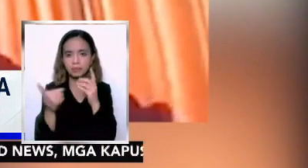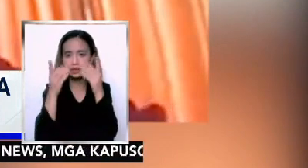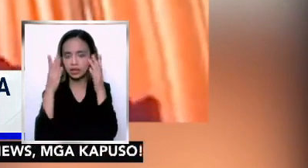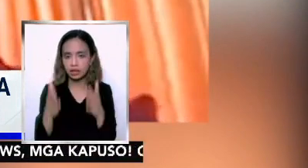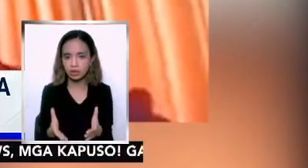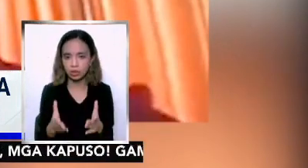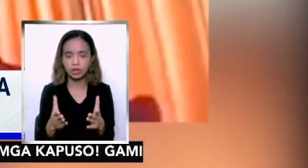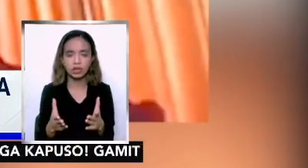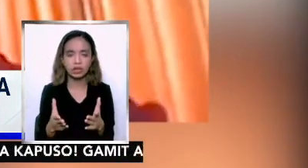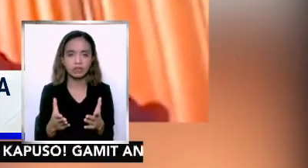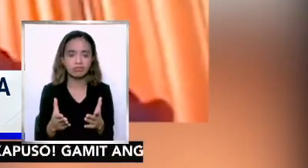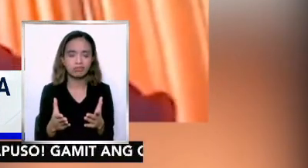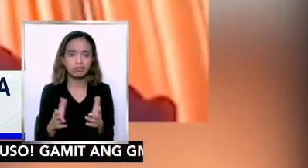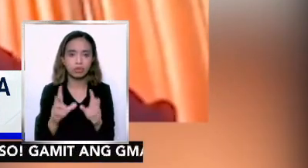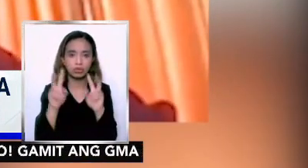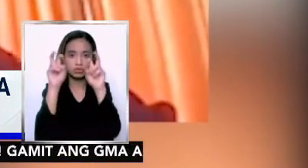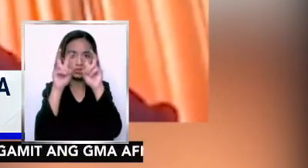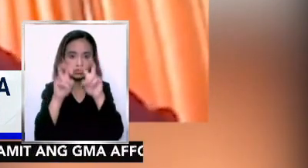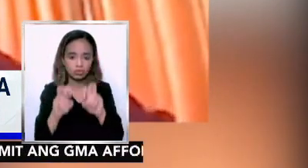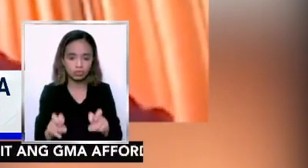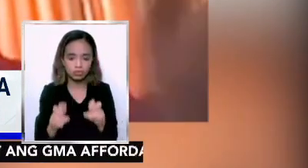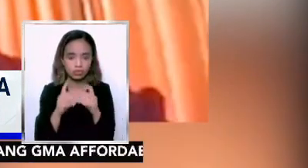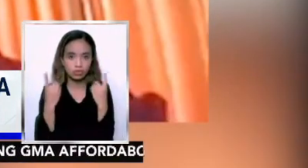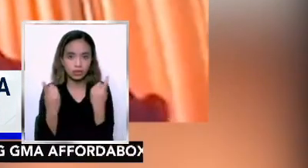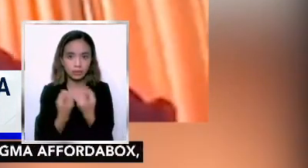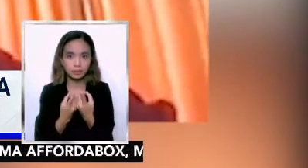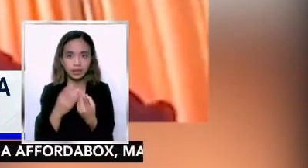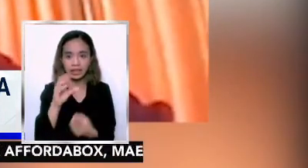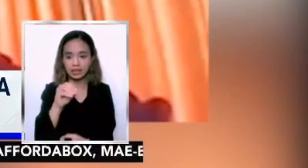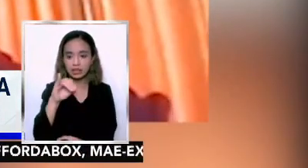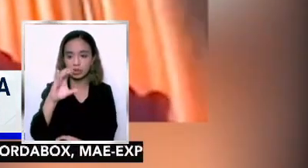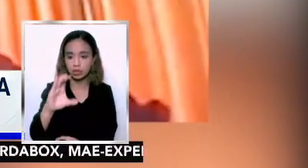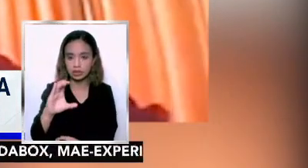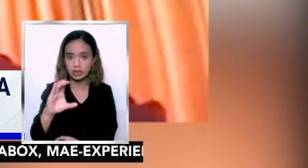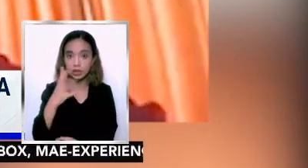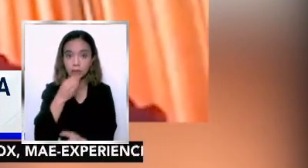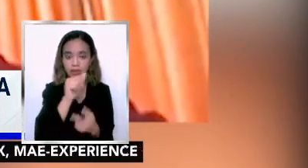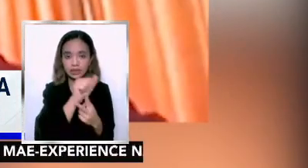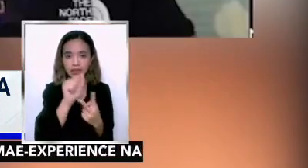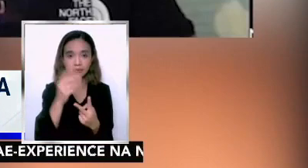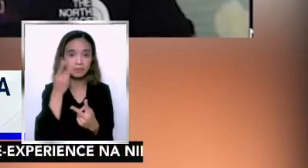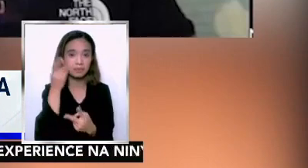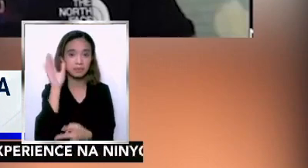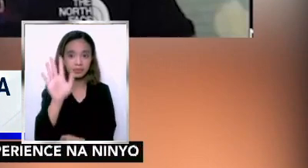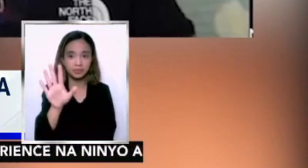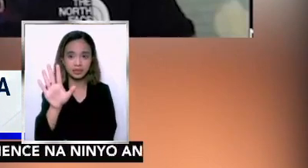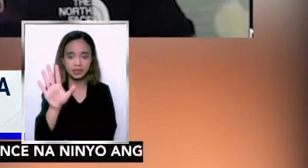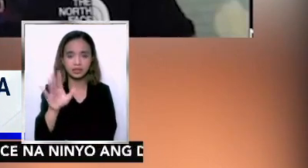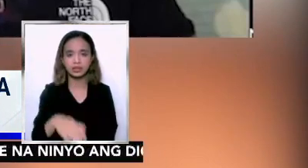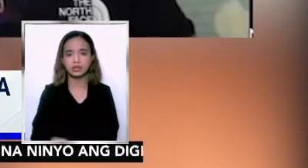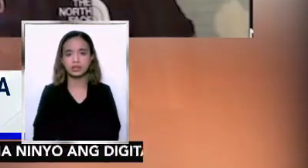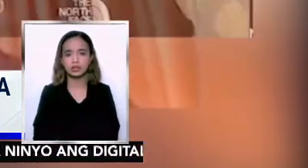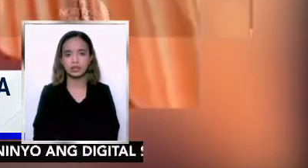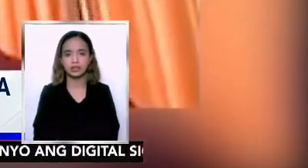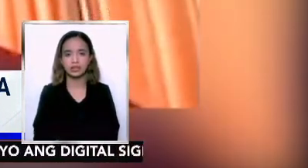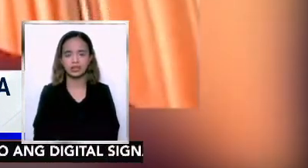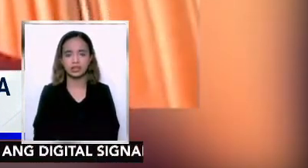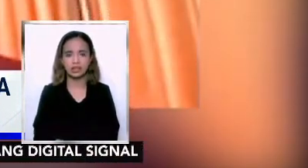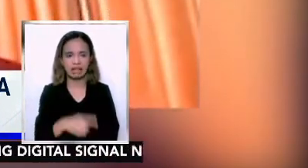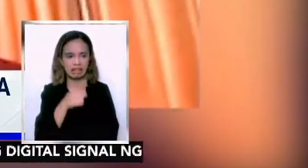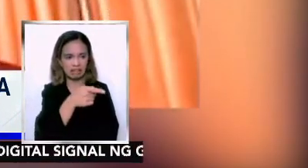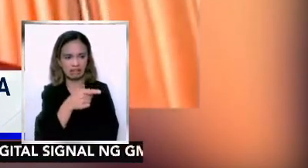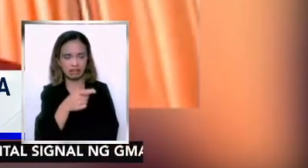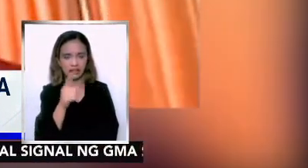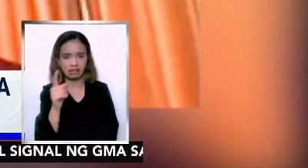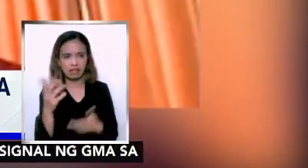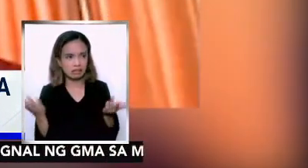Investigation and an OIC director appointed by De Lima of the Bucor. Eh, titigas na niyan. Nasaan ang